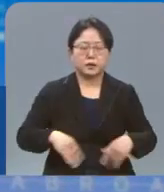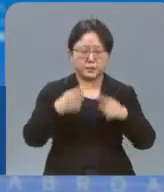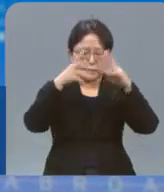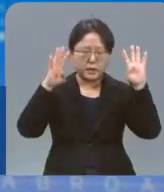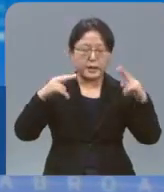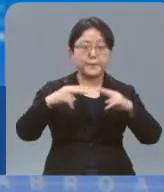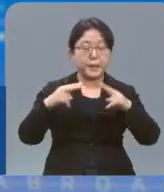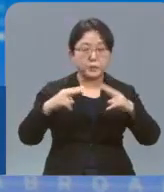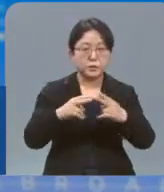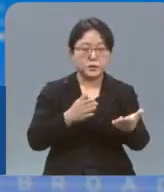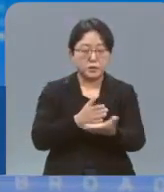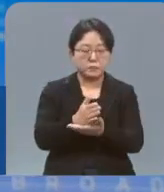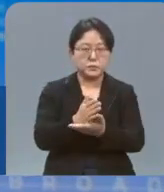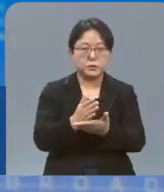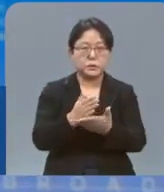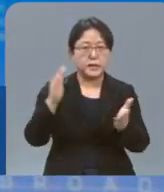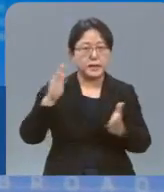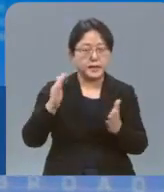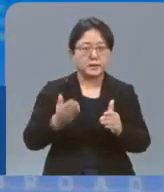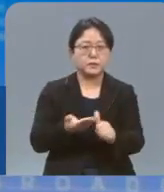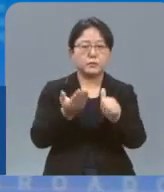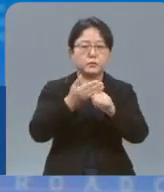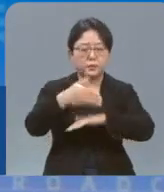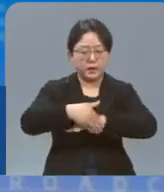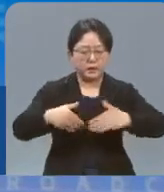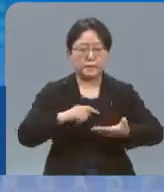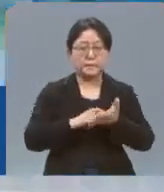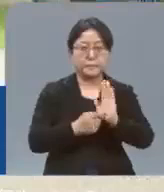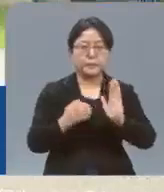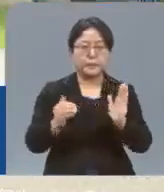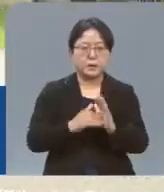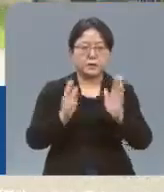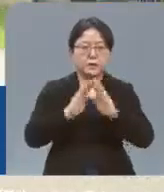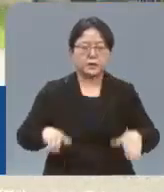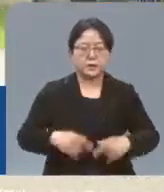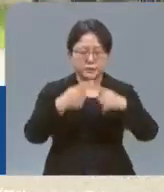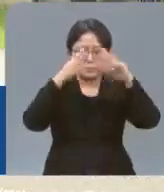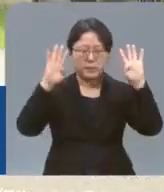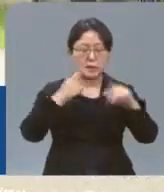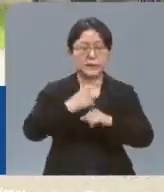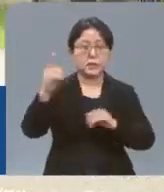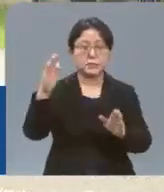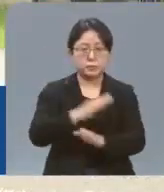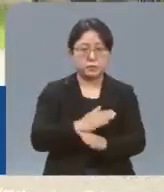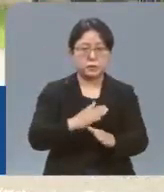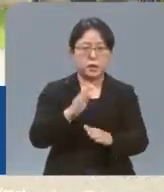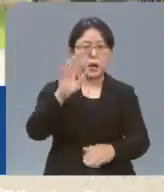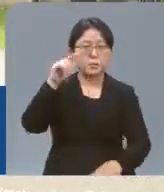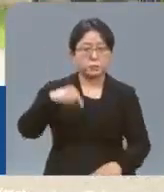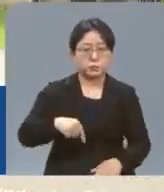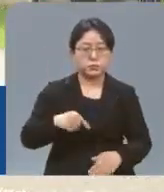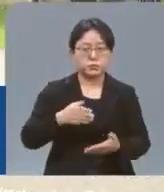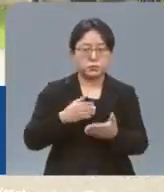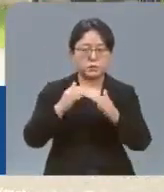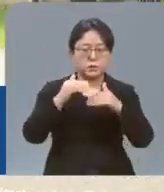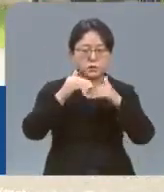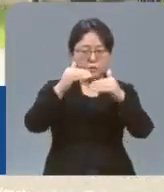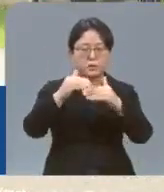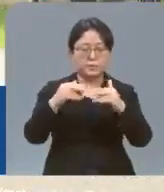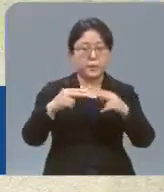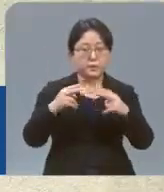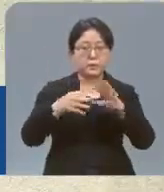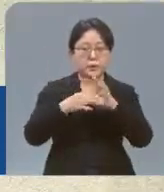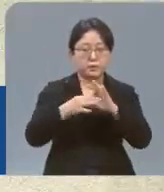전남대학교가 반도체 전문인력 양성 계획안을 발표했습니다. 전남대는 내년부터 학부 과정에 반도체